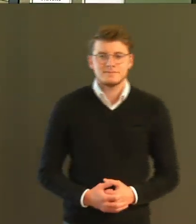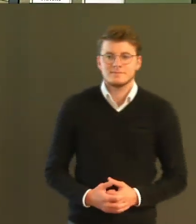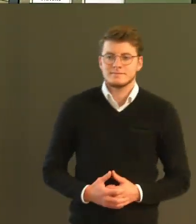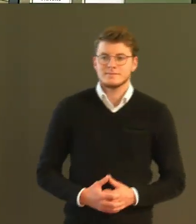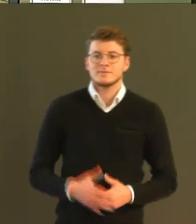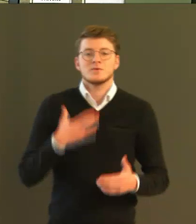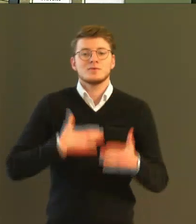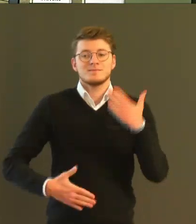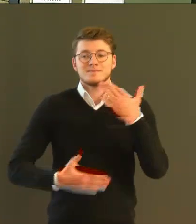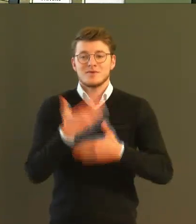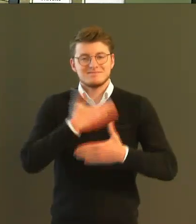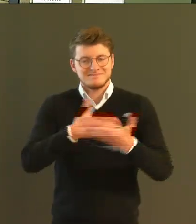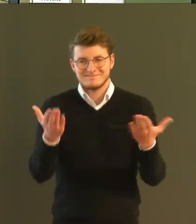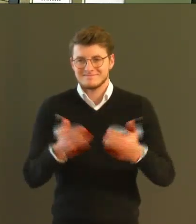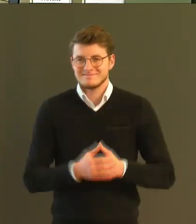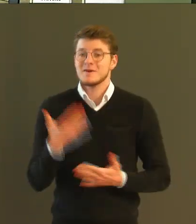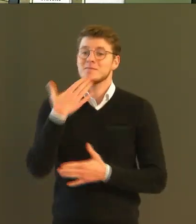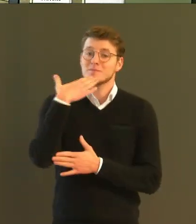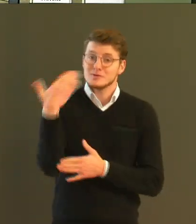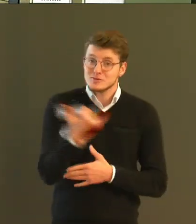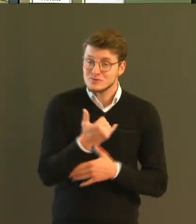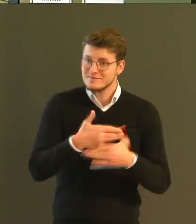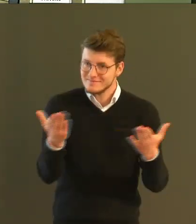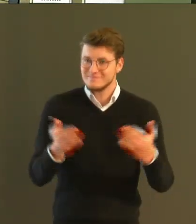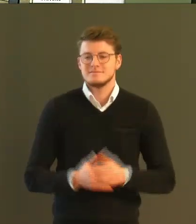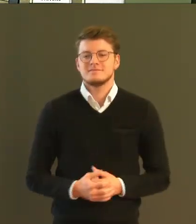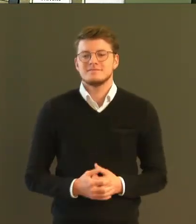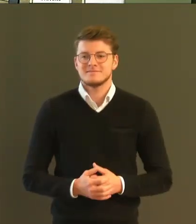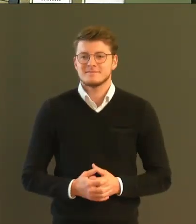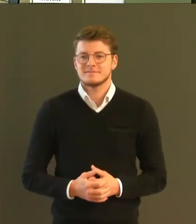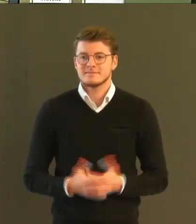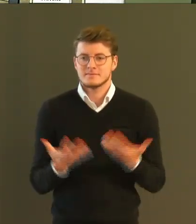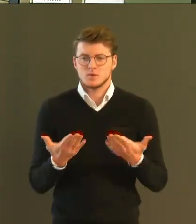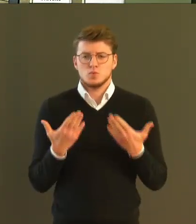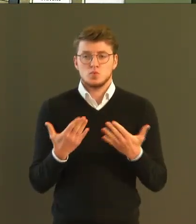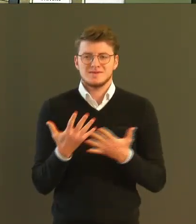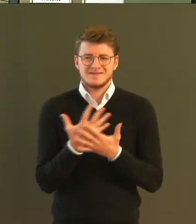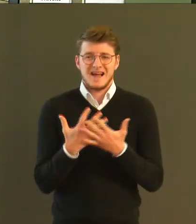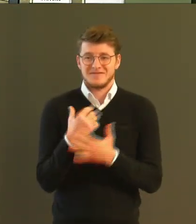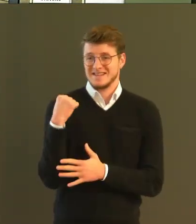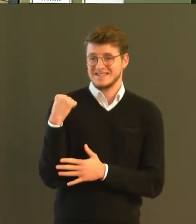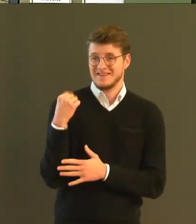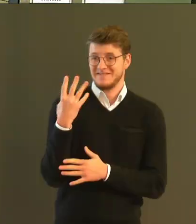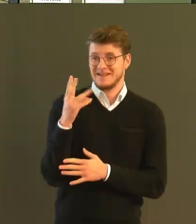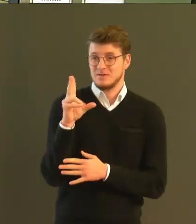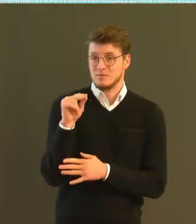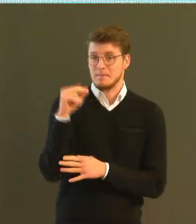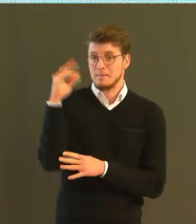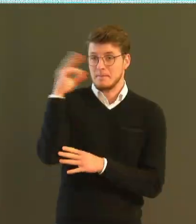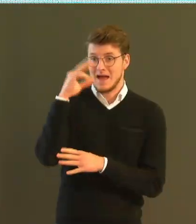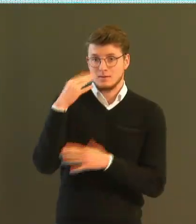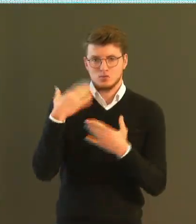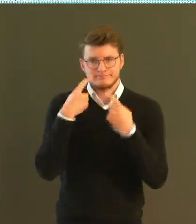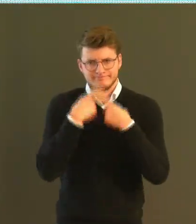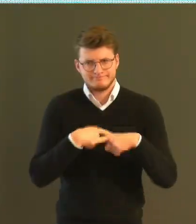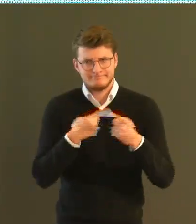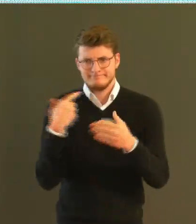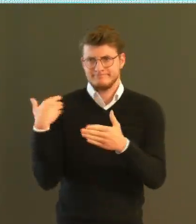morin bonjour tout le monde carrie de sex franquiste revillet présenter aux hommes de trent